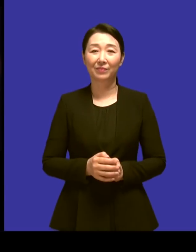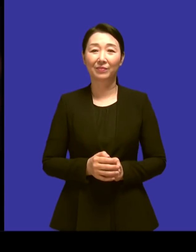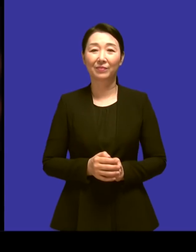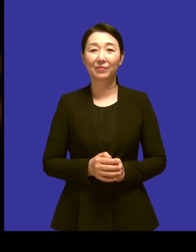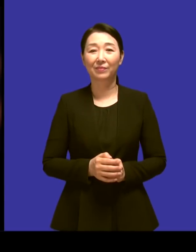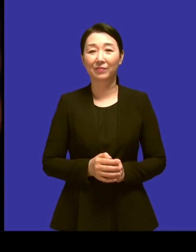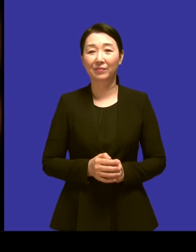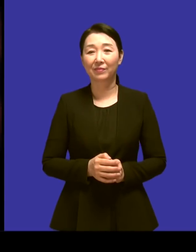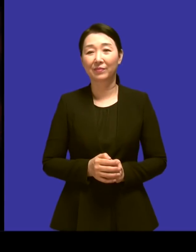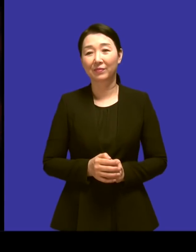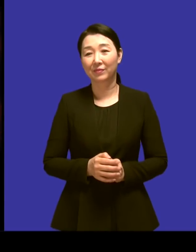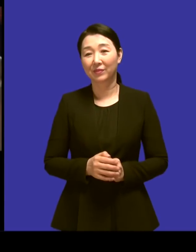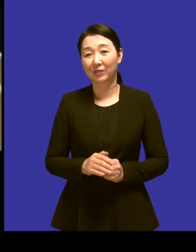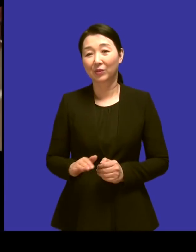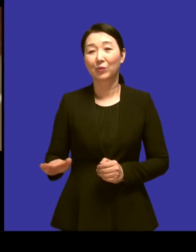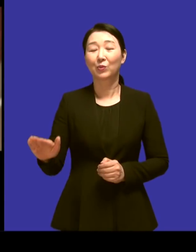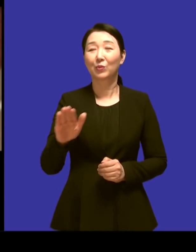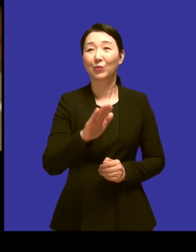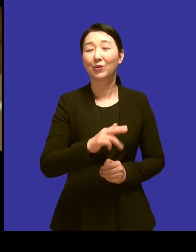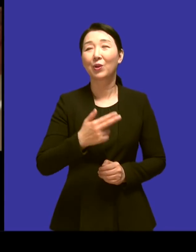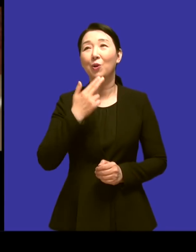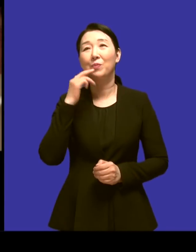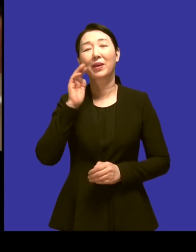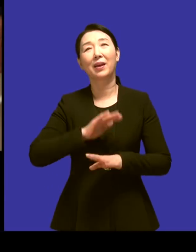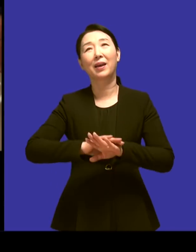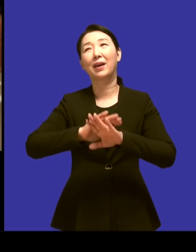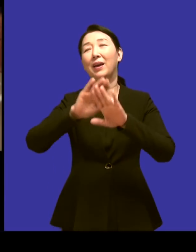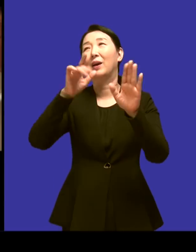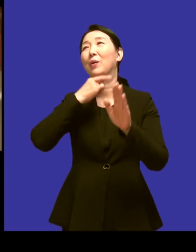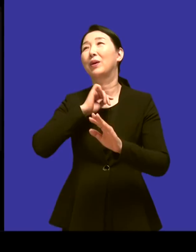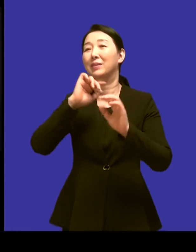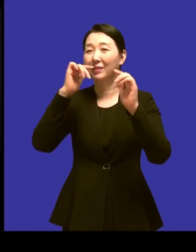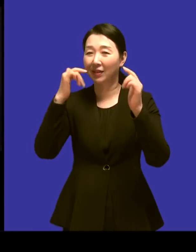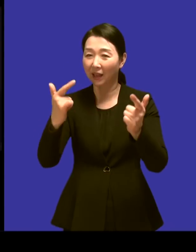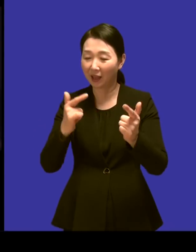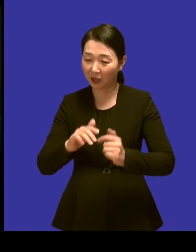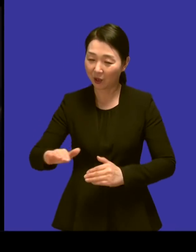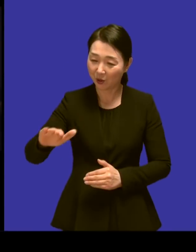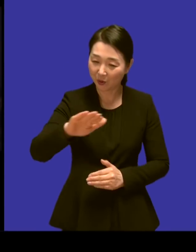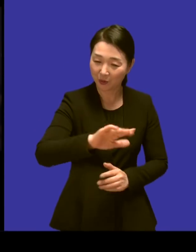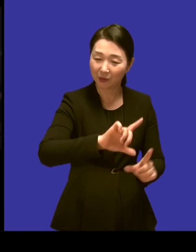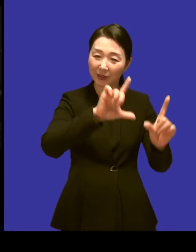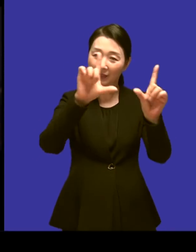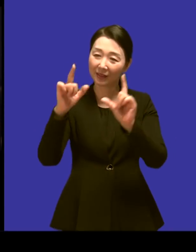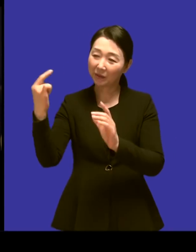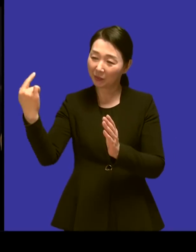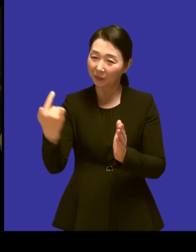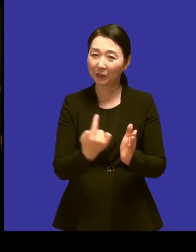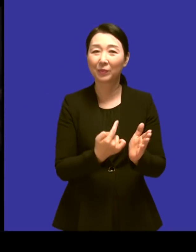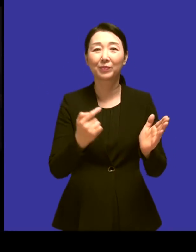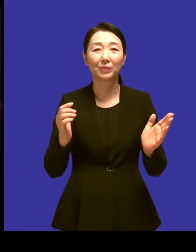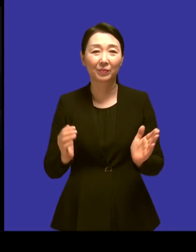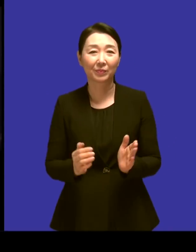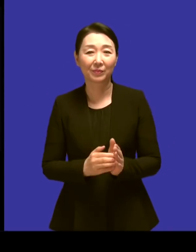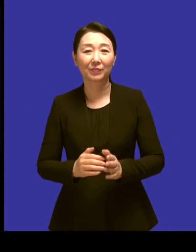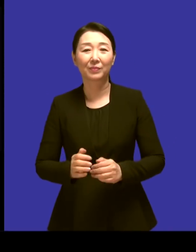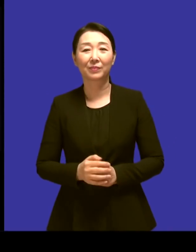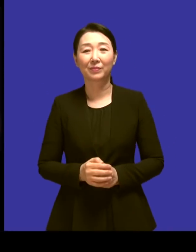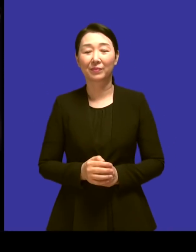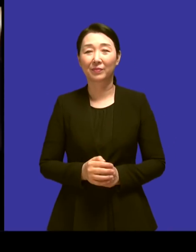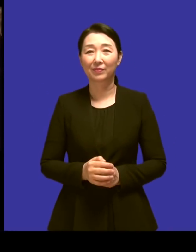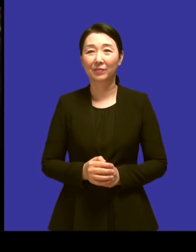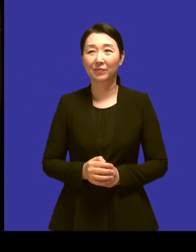우리 없는 하늘 원치 않아 우리 삶에 오셨네.